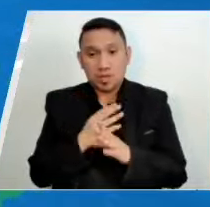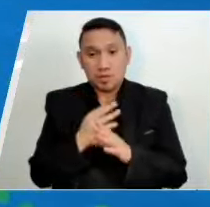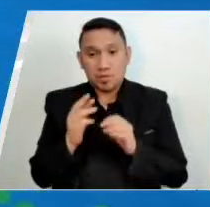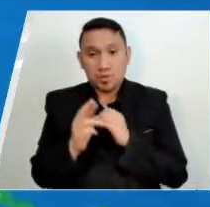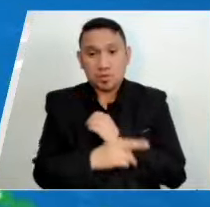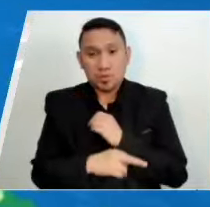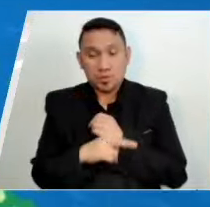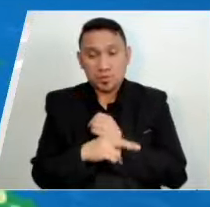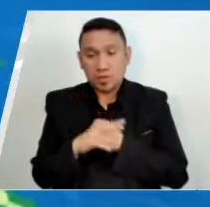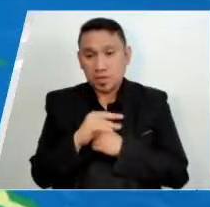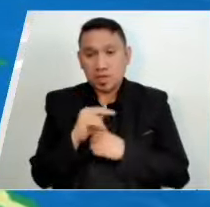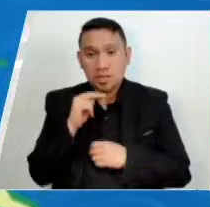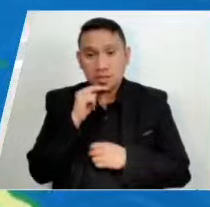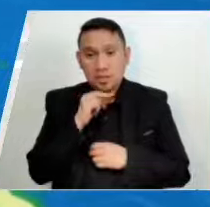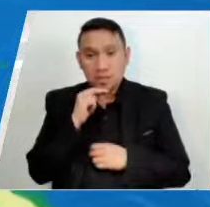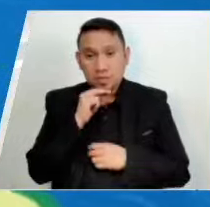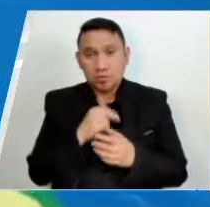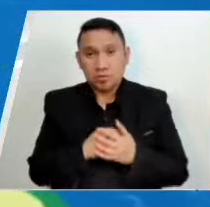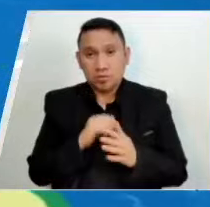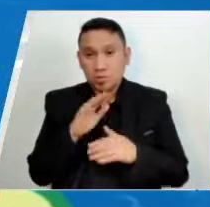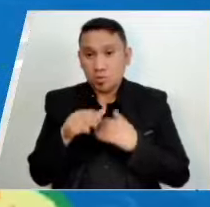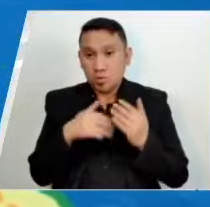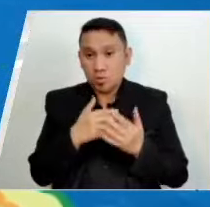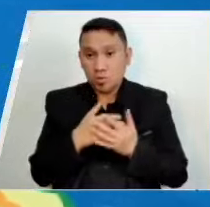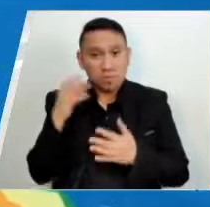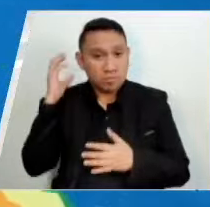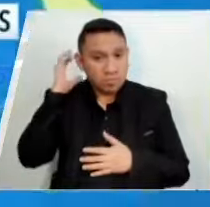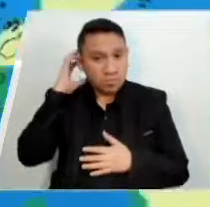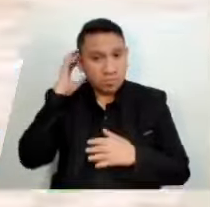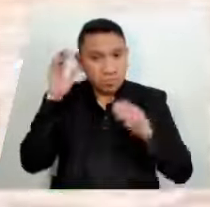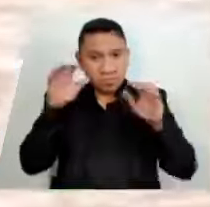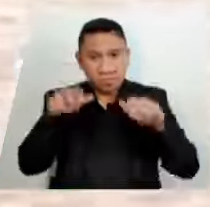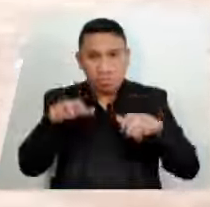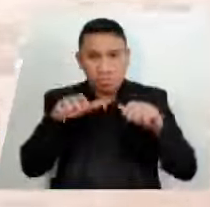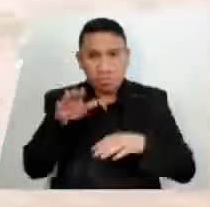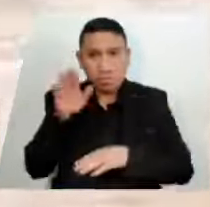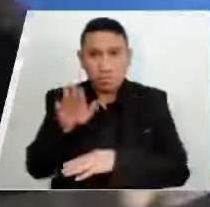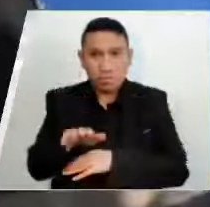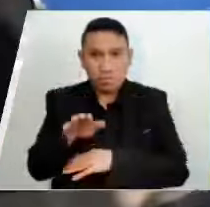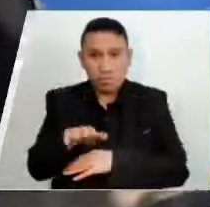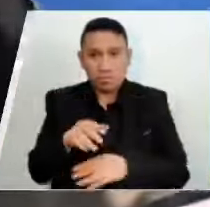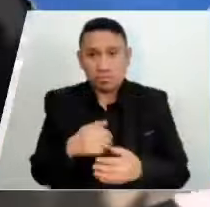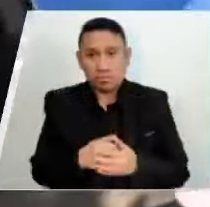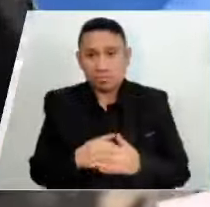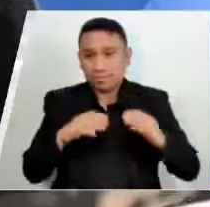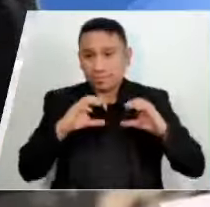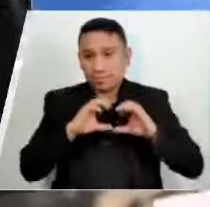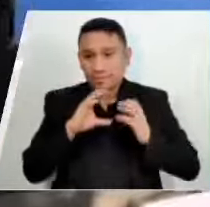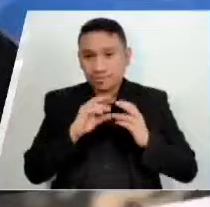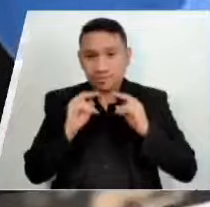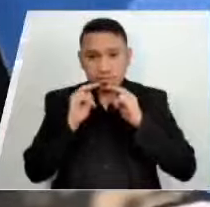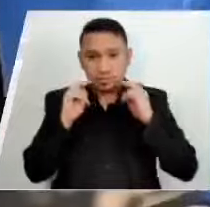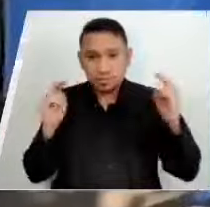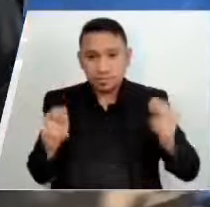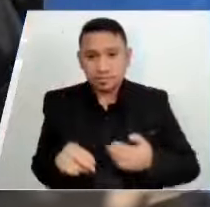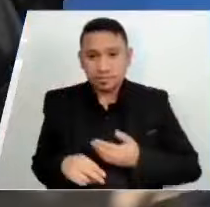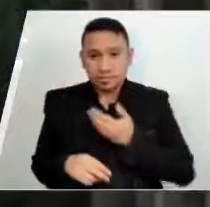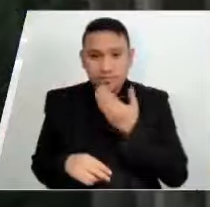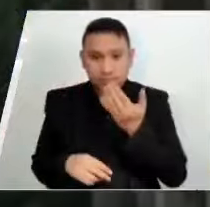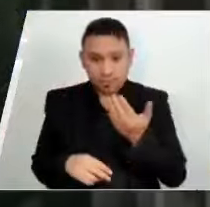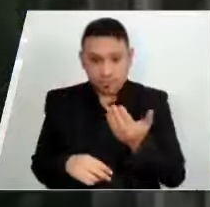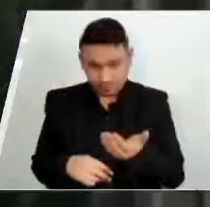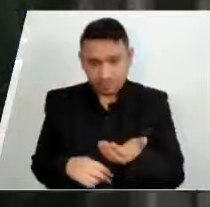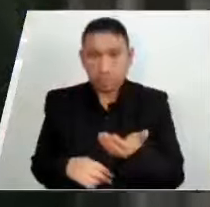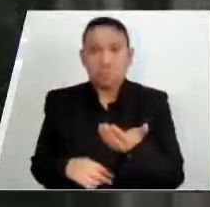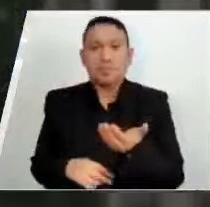provinces halos buong Mindanao naman ang uulanin sa hapon para sa GMA integrated news ako si John S